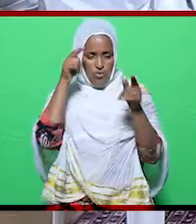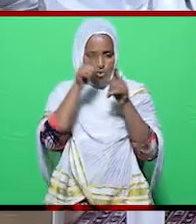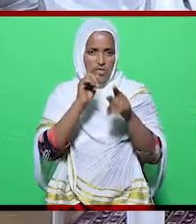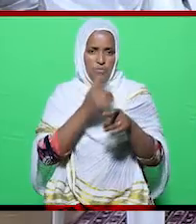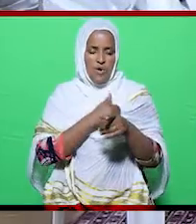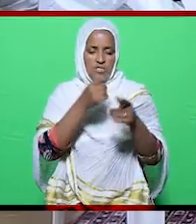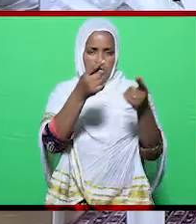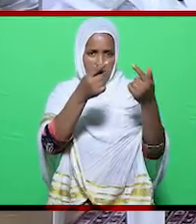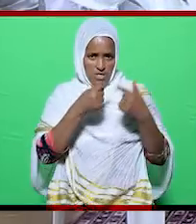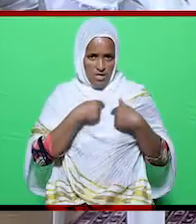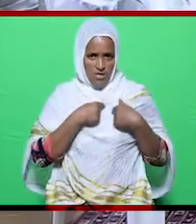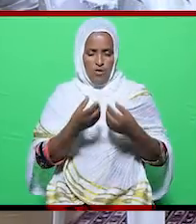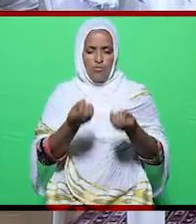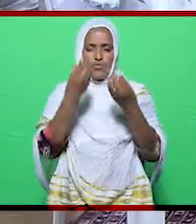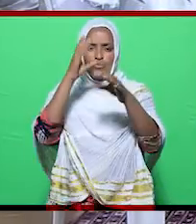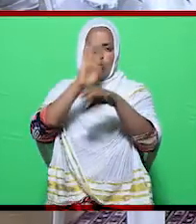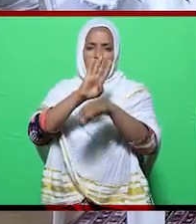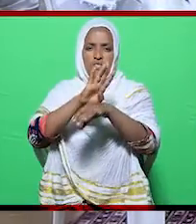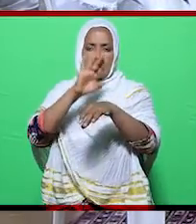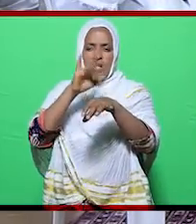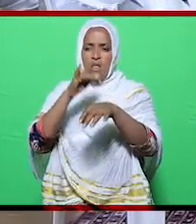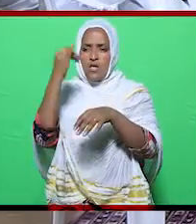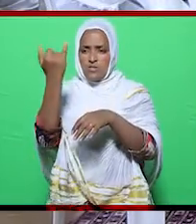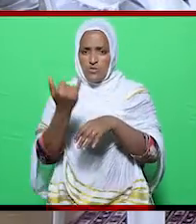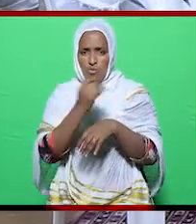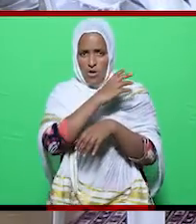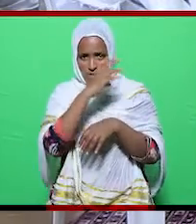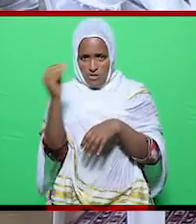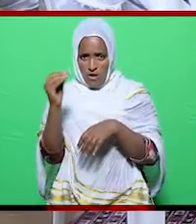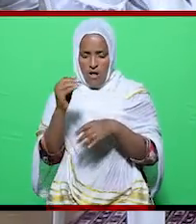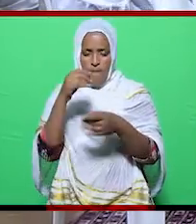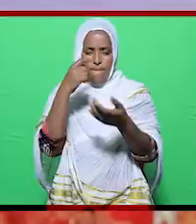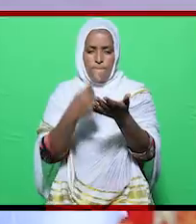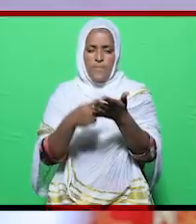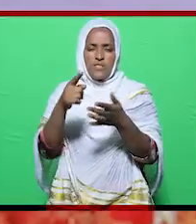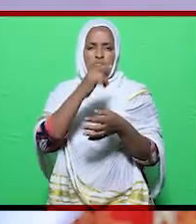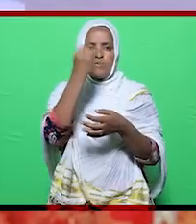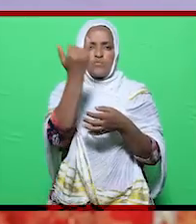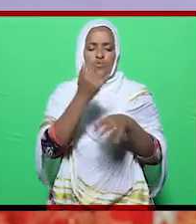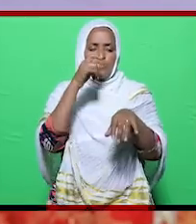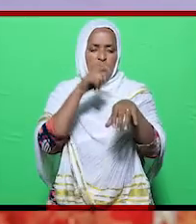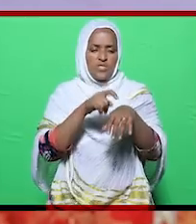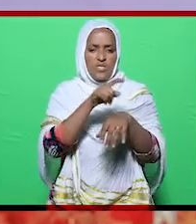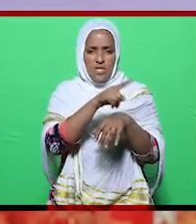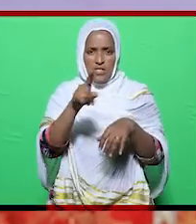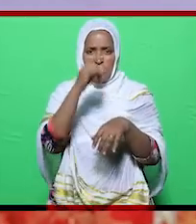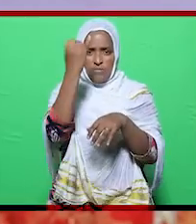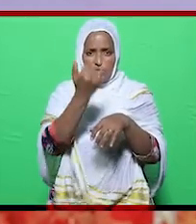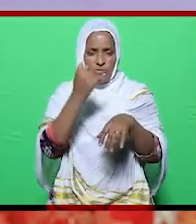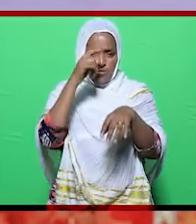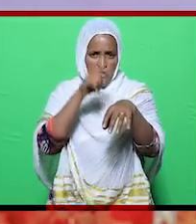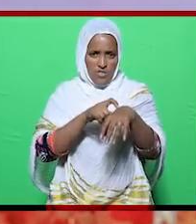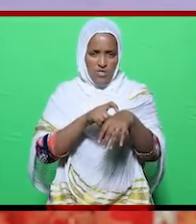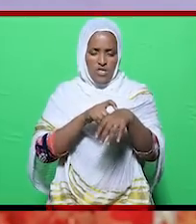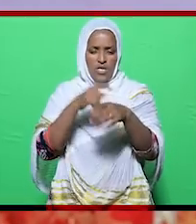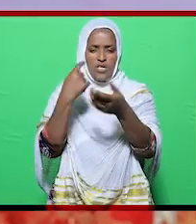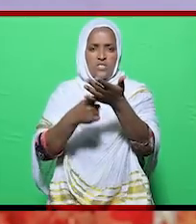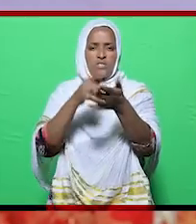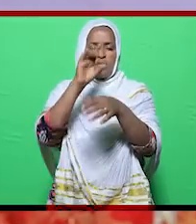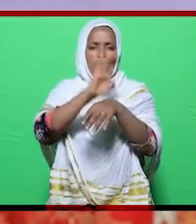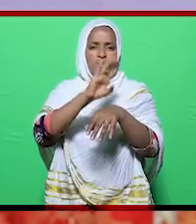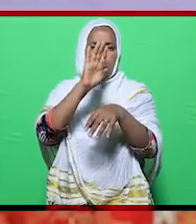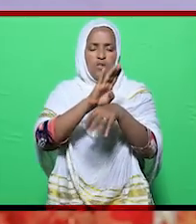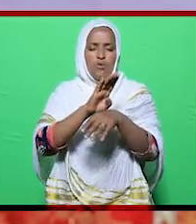ግን ወንድማችን ሲነግረን ብዙ አብያተ ክርስቲያናት ላይ ሥዕልን ስሏልና እንደው በዚህ በምትስሉበት ወቅት እናንተ ሥዕል በምትስሉበት